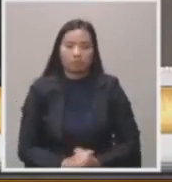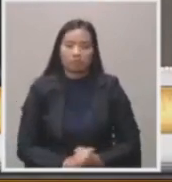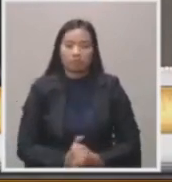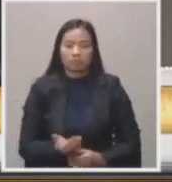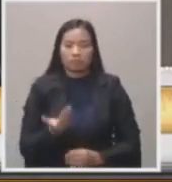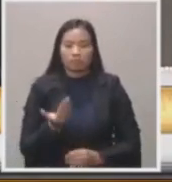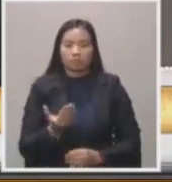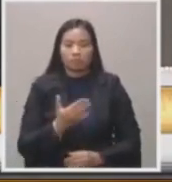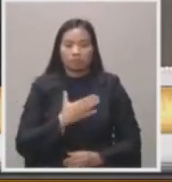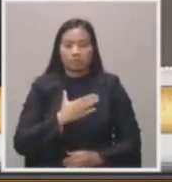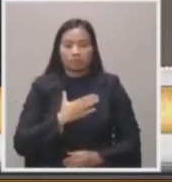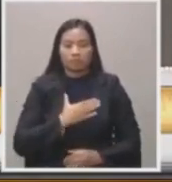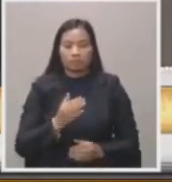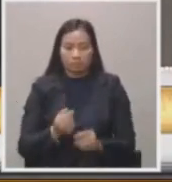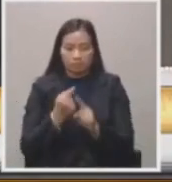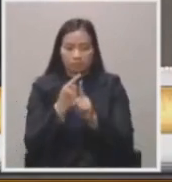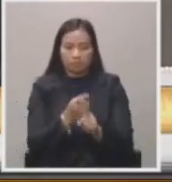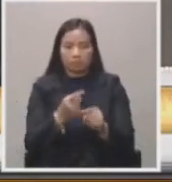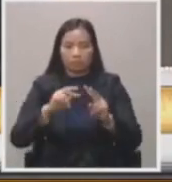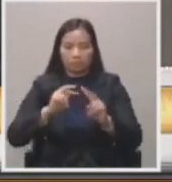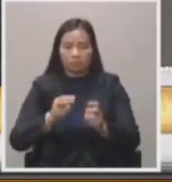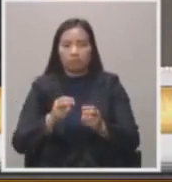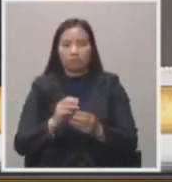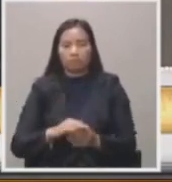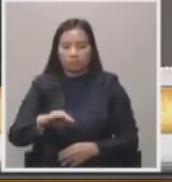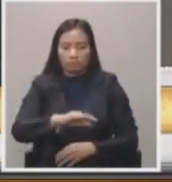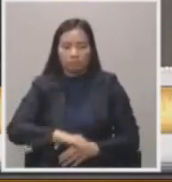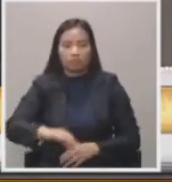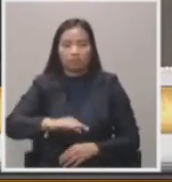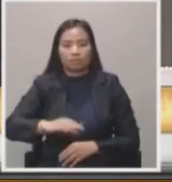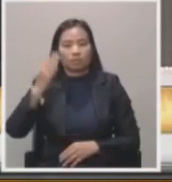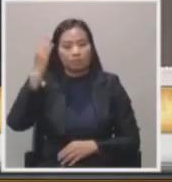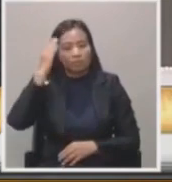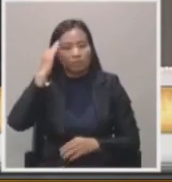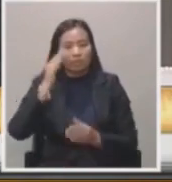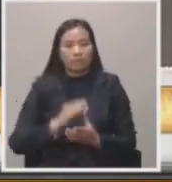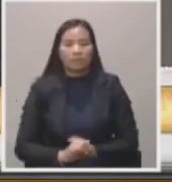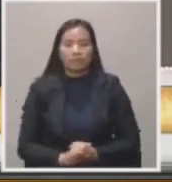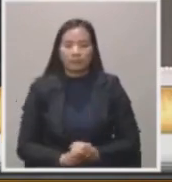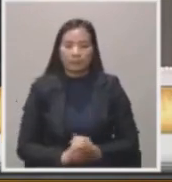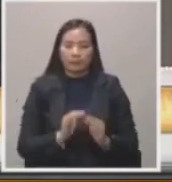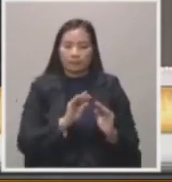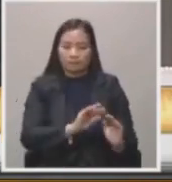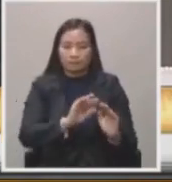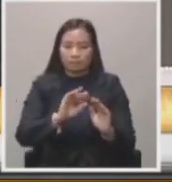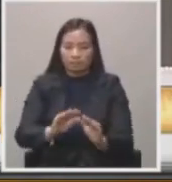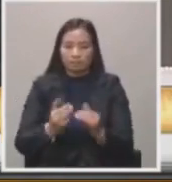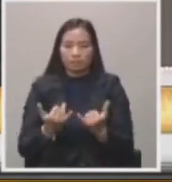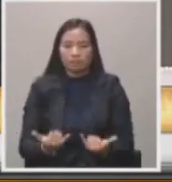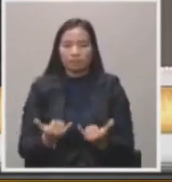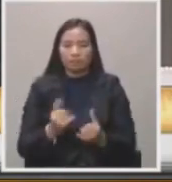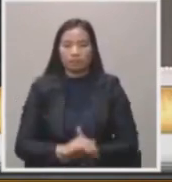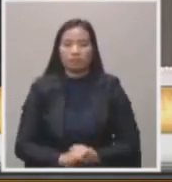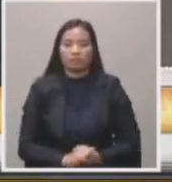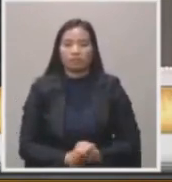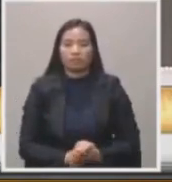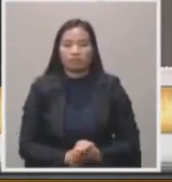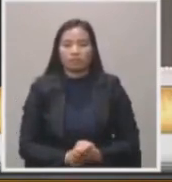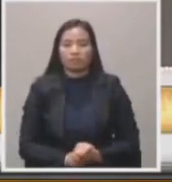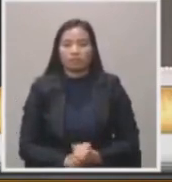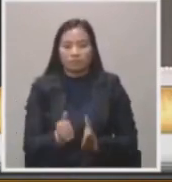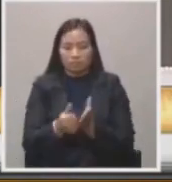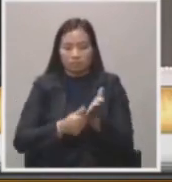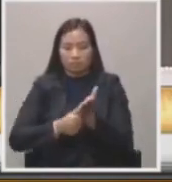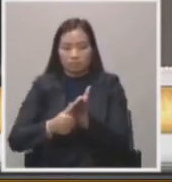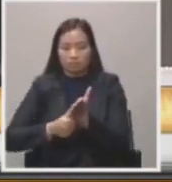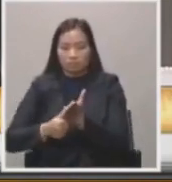อว่าคนที่ติดตามเรื่องนี้มาก็คงจะทราบกันดีเพราะฉะนั้นสิ่งที่ผมอยากจะฝากในวันนี้ก็คือว่าเมื่อเราจะ